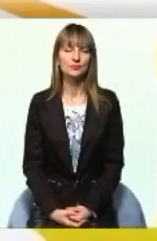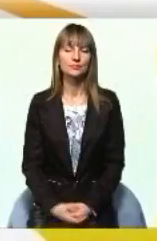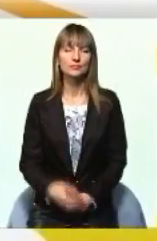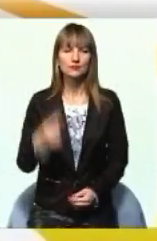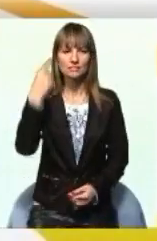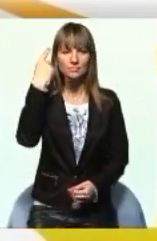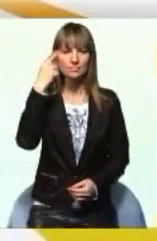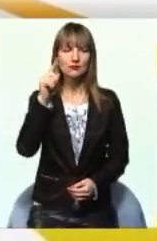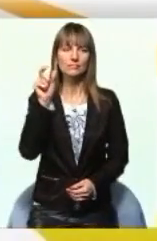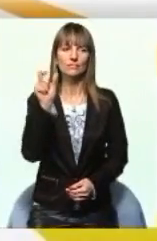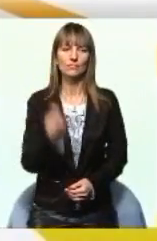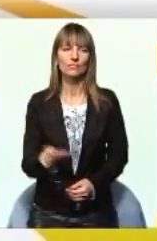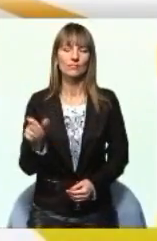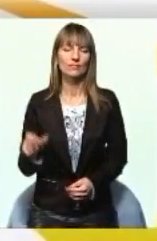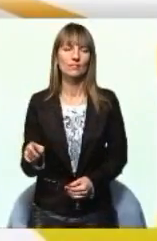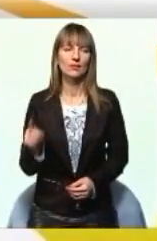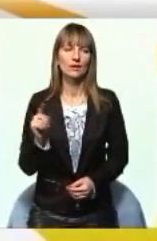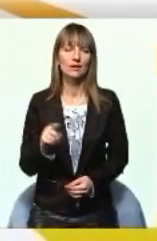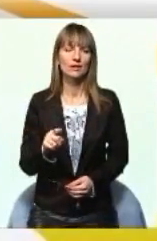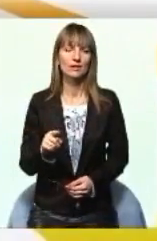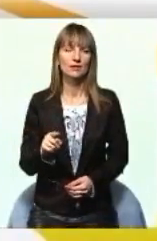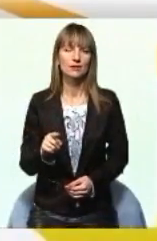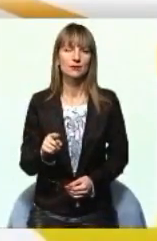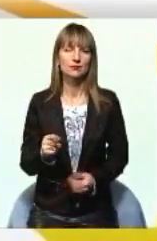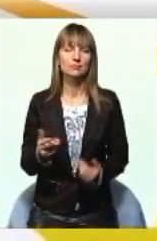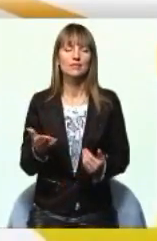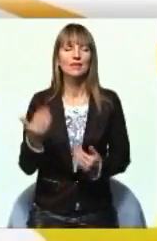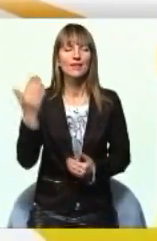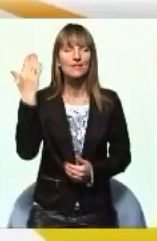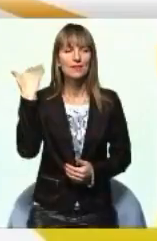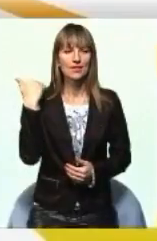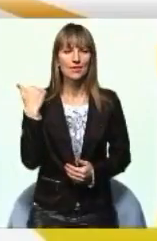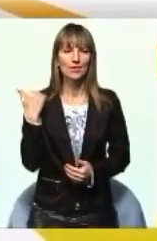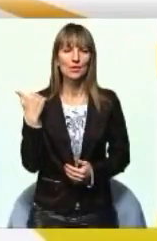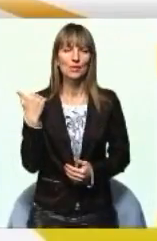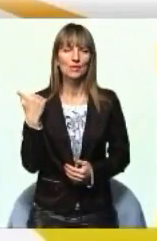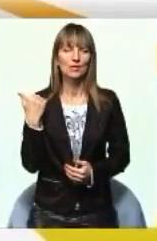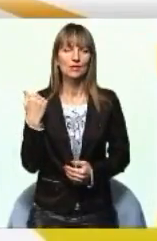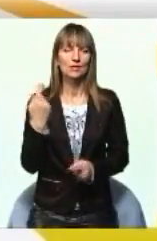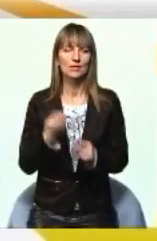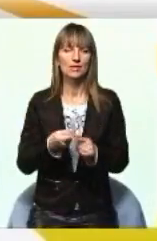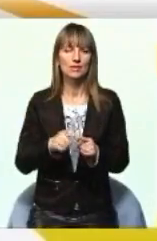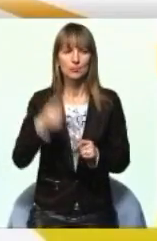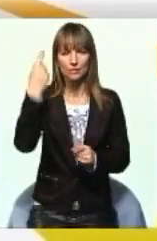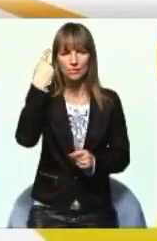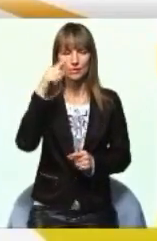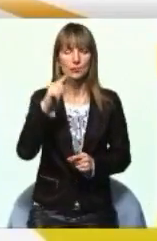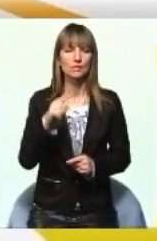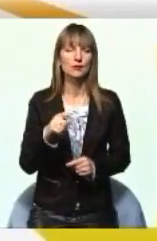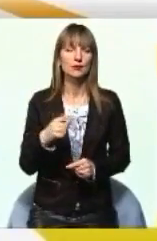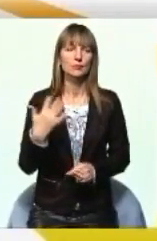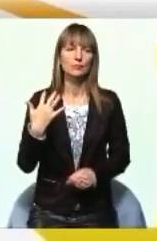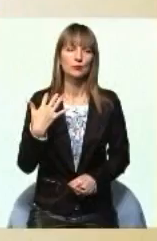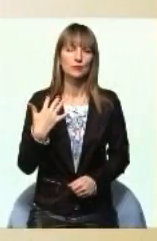придумали люди, они давно-давно это придумали за